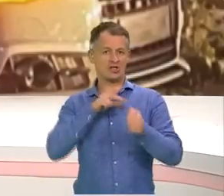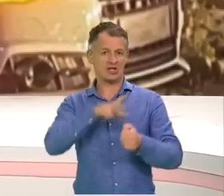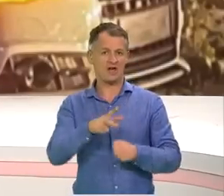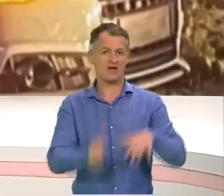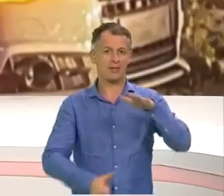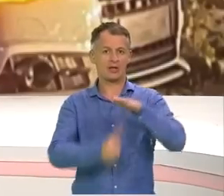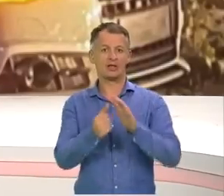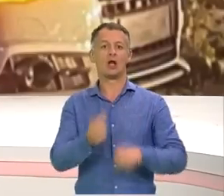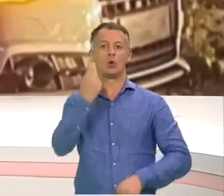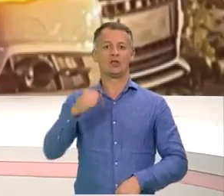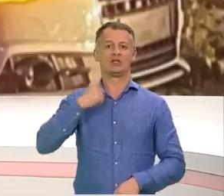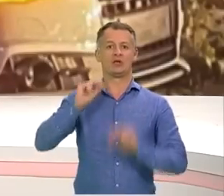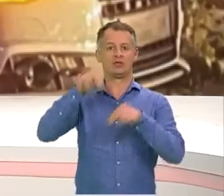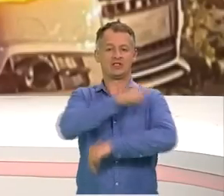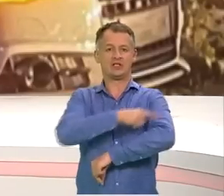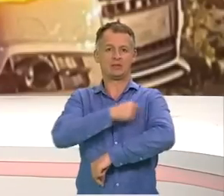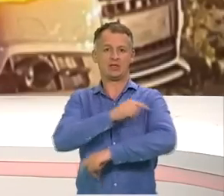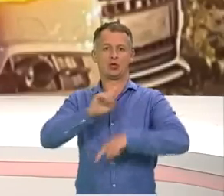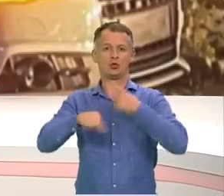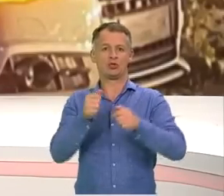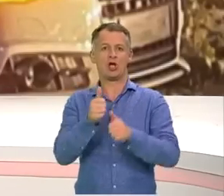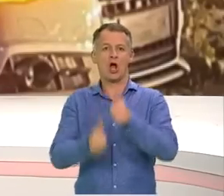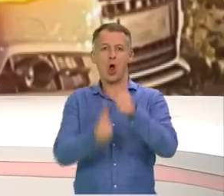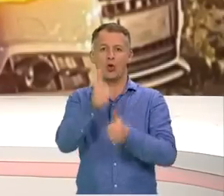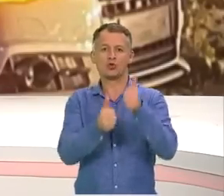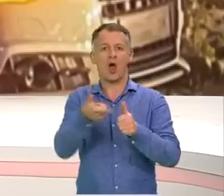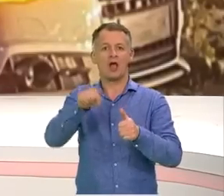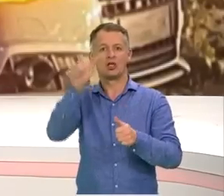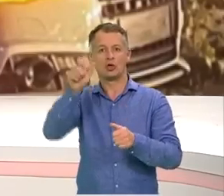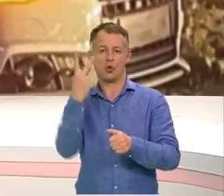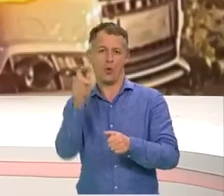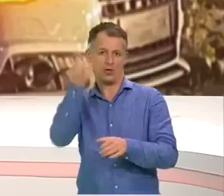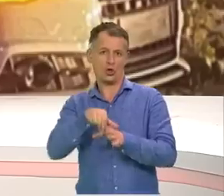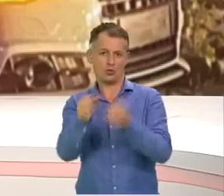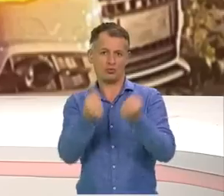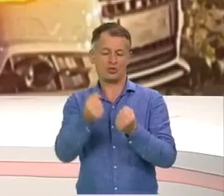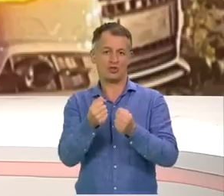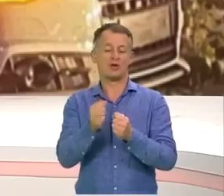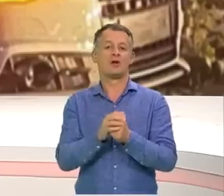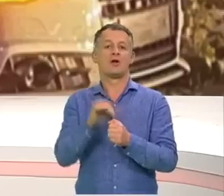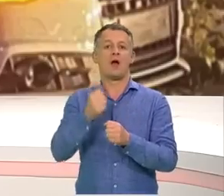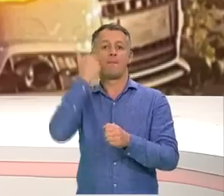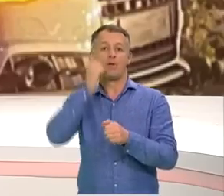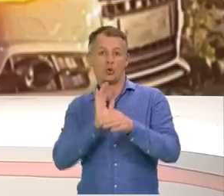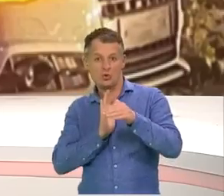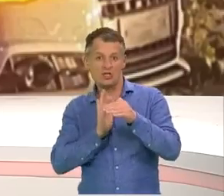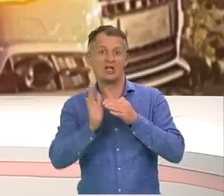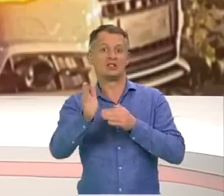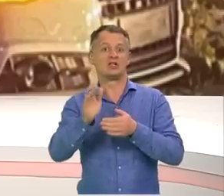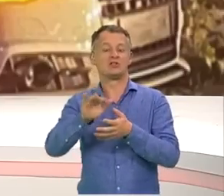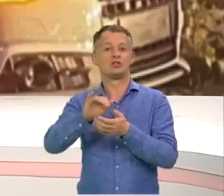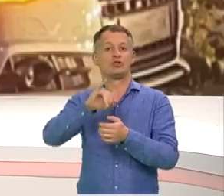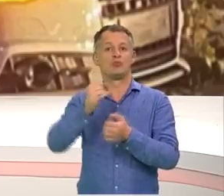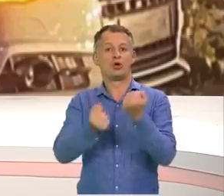Accident grav în capitală. Un tânăr a ajuns la spital după ce s-a luat la întrecere cu alți doi șoferi. A făcut însă o manevră riscantă. A pierdut controlul volanului și